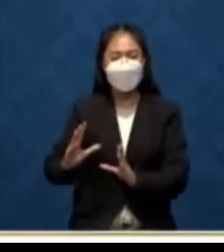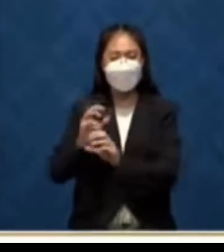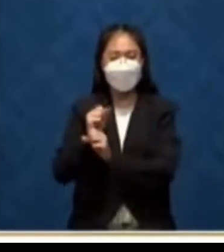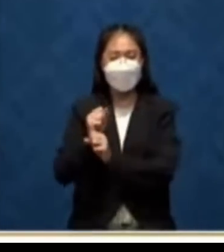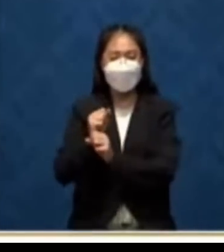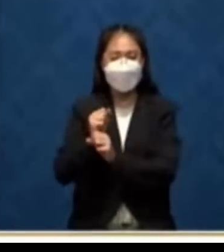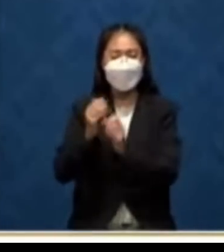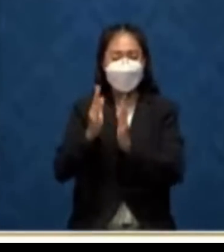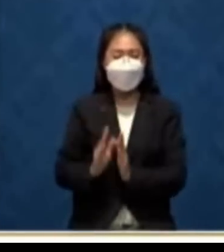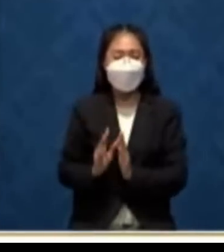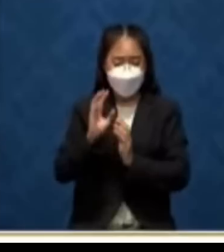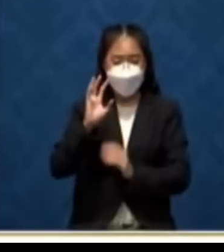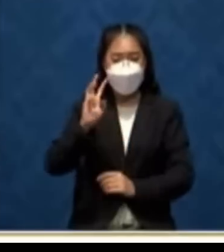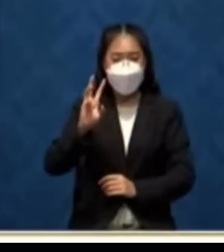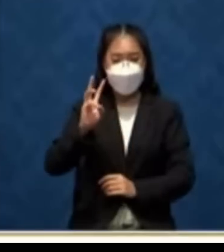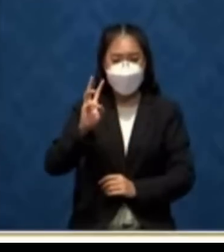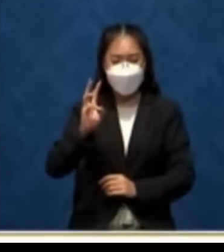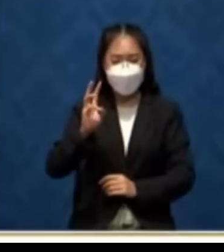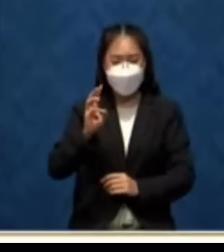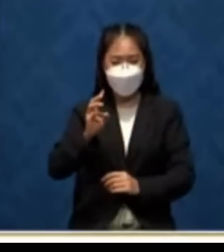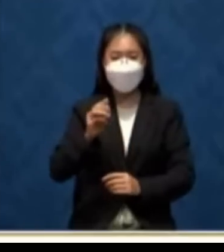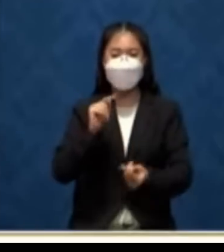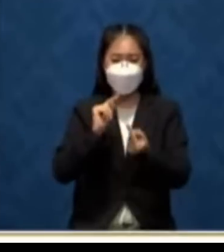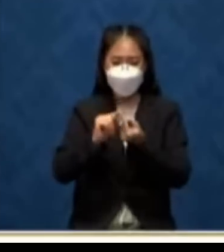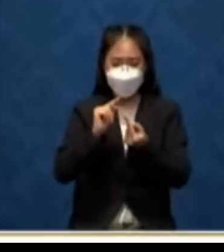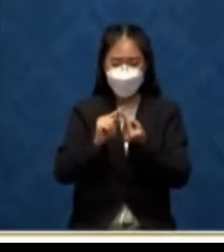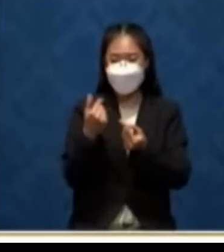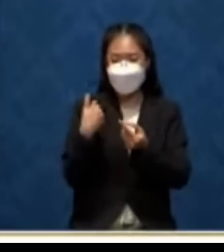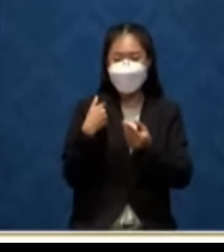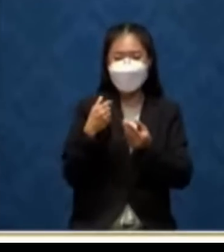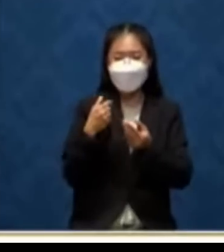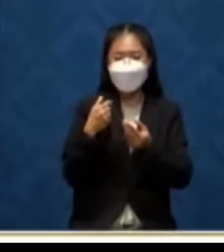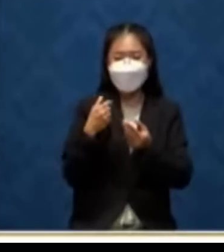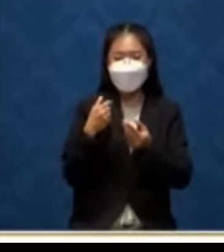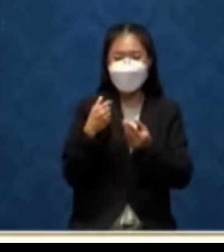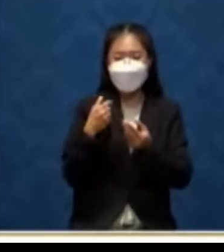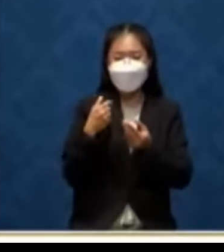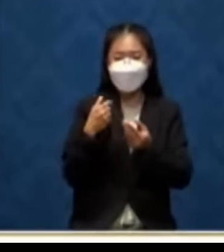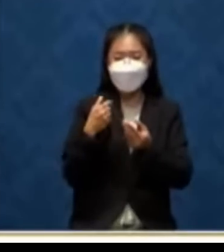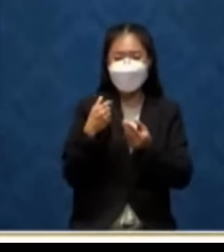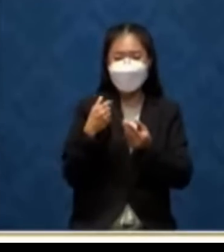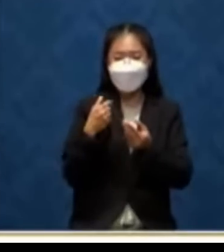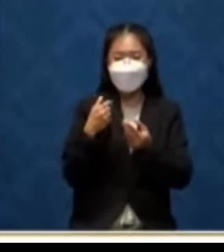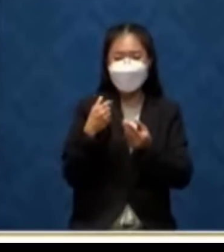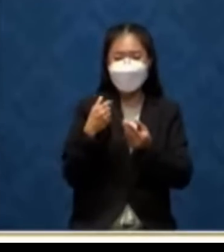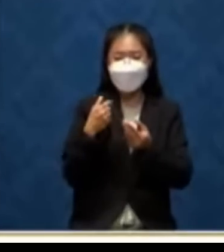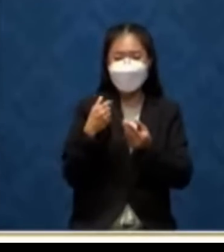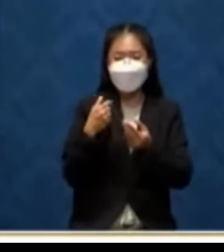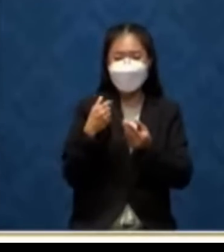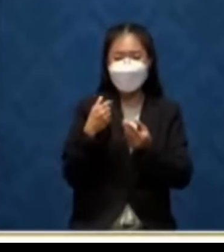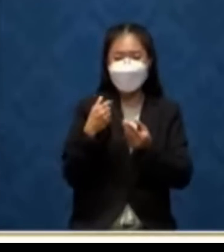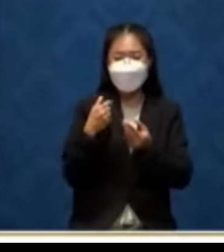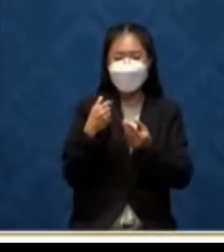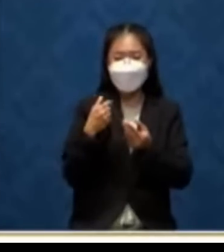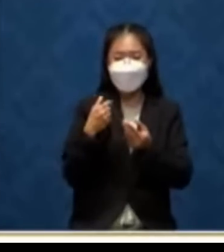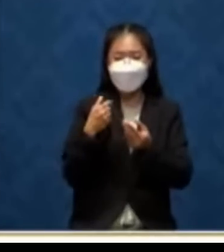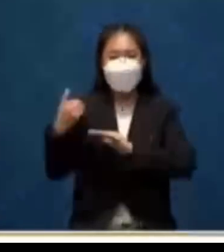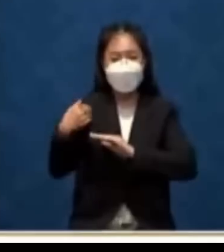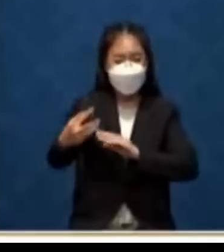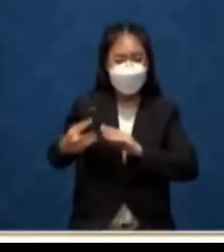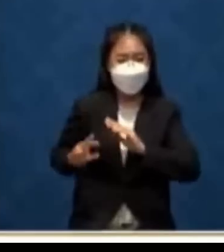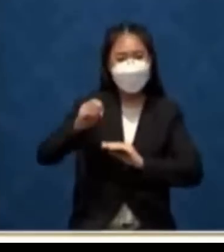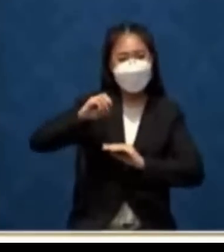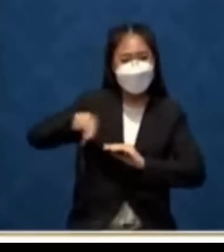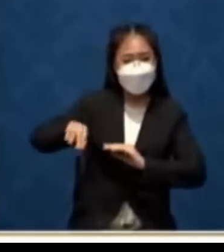คัญสำคัญว่ามีบ่อนมีการเสพการขายอย่างจงครึ่มก็ถูกตัดออกจากสำนวนรถหรูของกลาง4คันมี